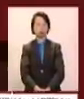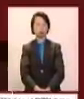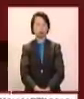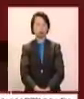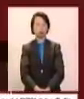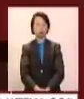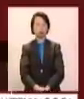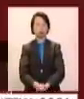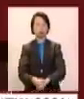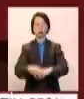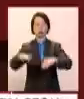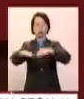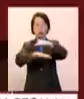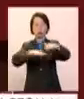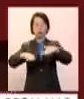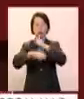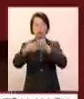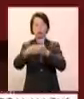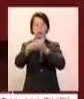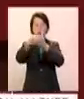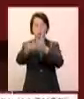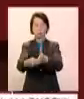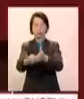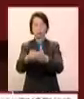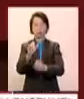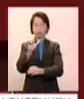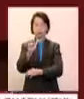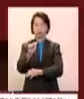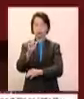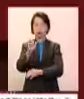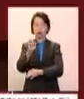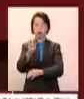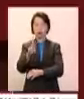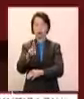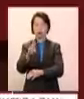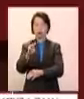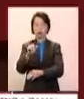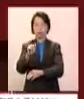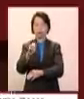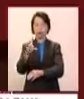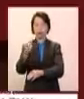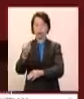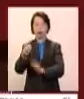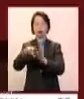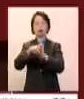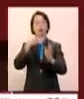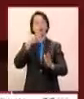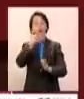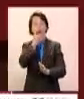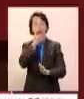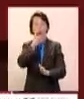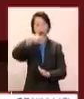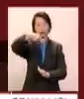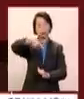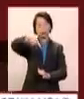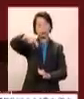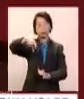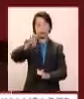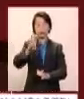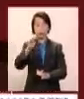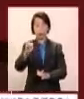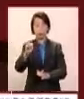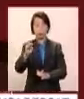Bahawa pimpinan Armada Parti Pribumi akan menunjuk